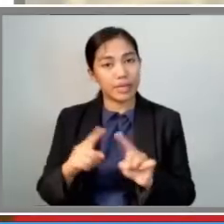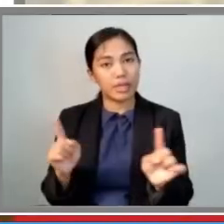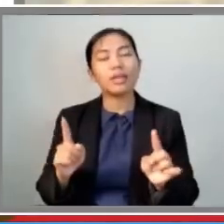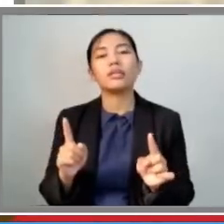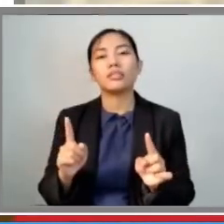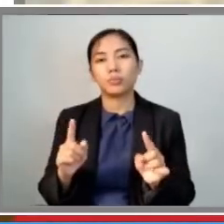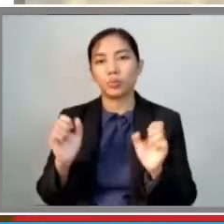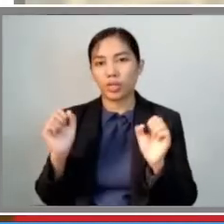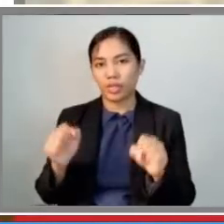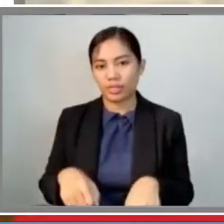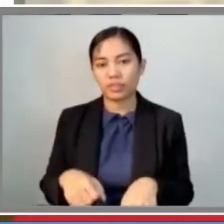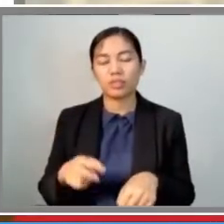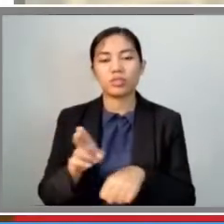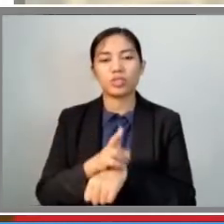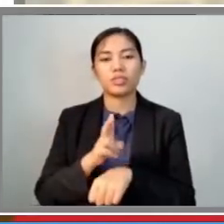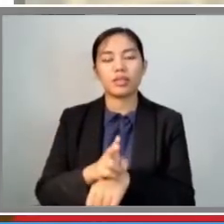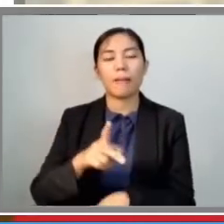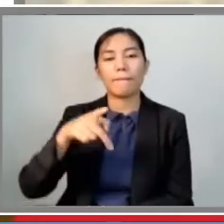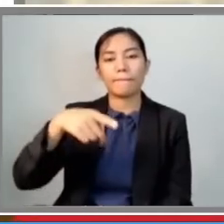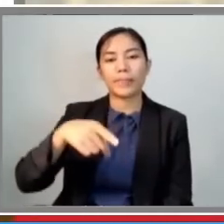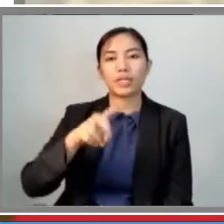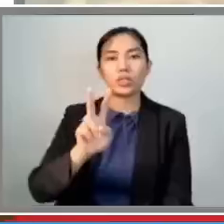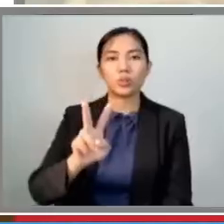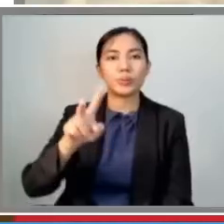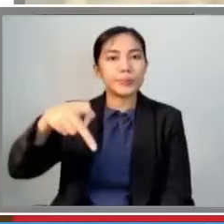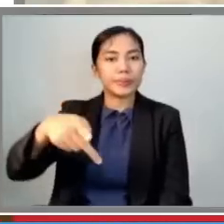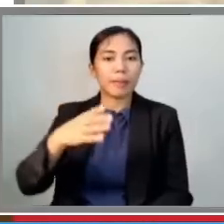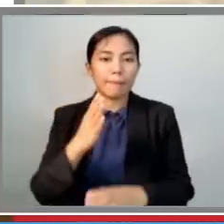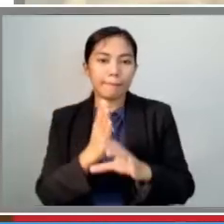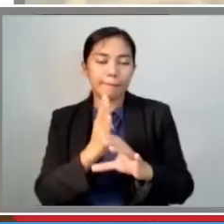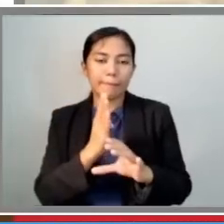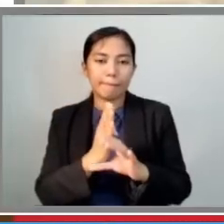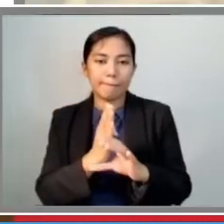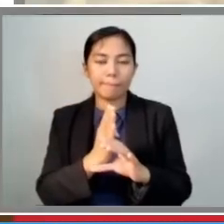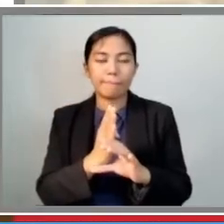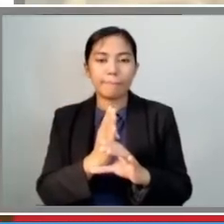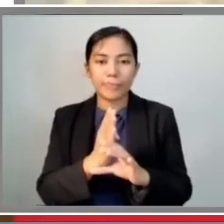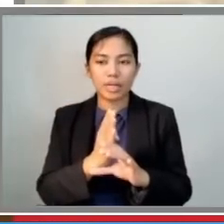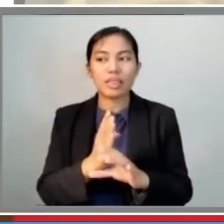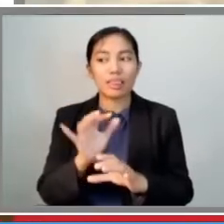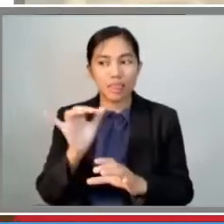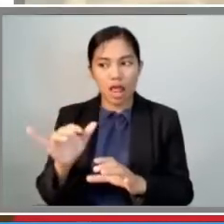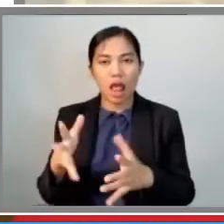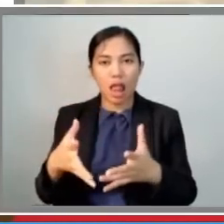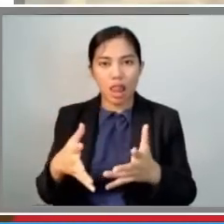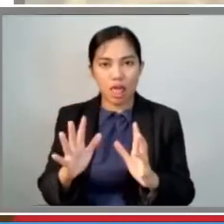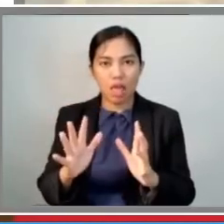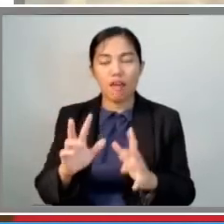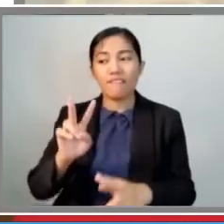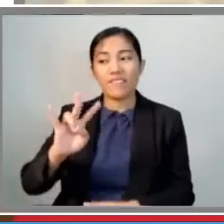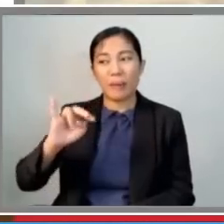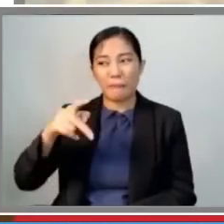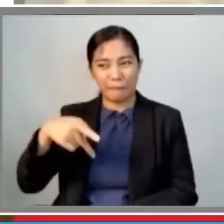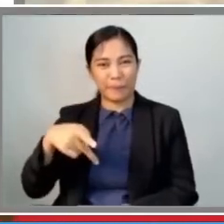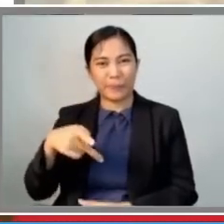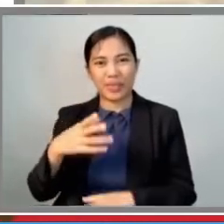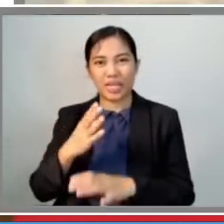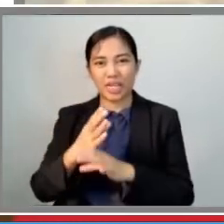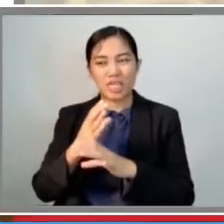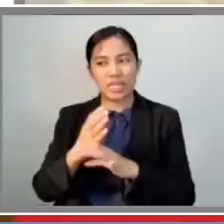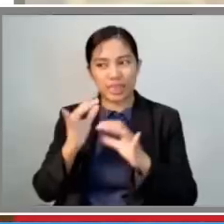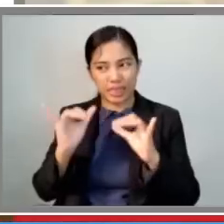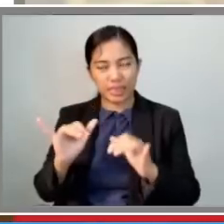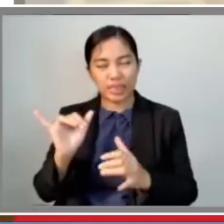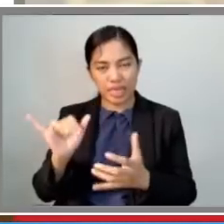sasakyan po ng ating mga delegates or mga player mga VIP yun na lang po yung inaasan nating mapapasok sa